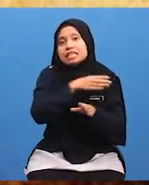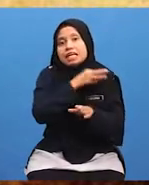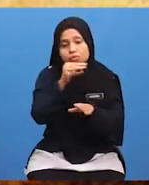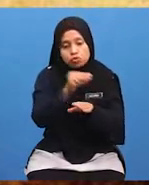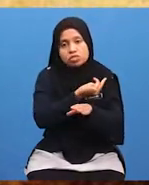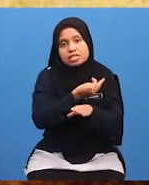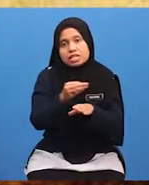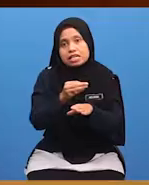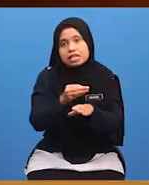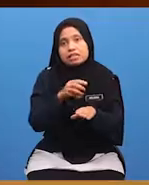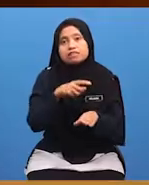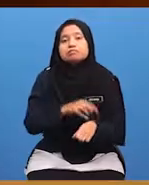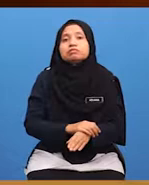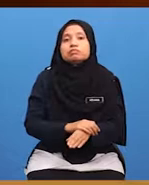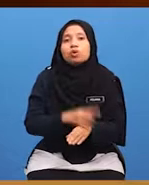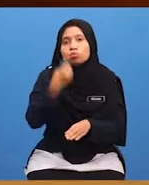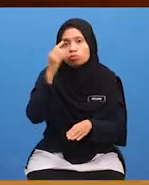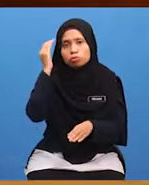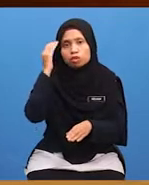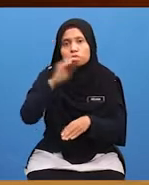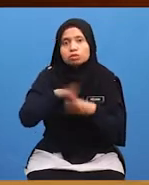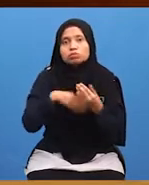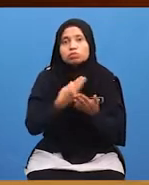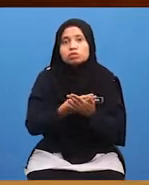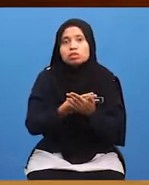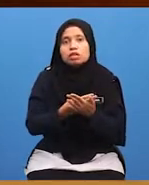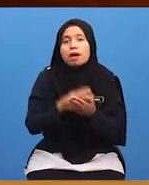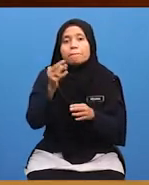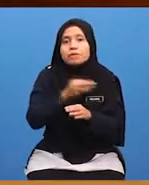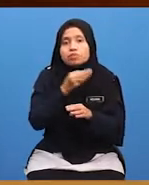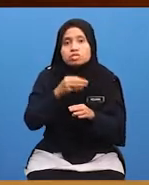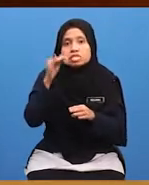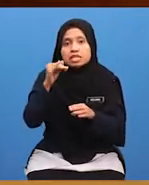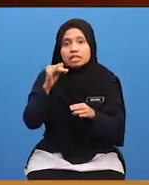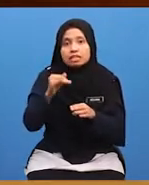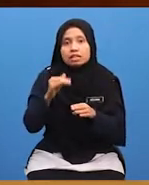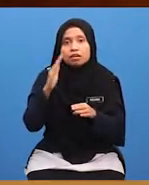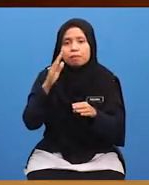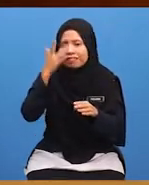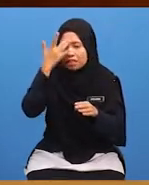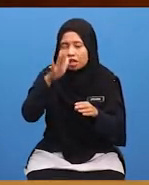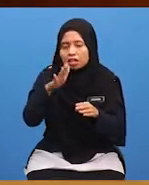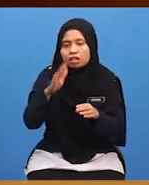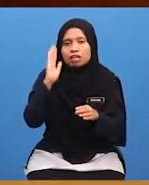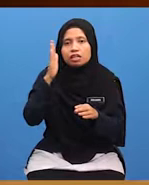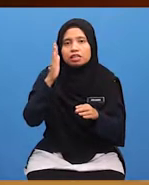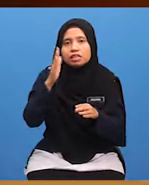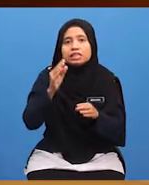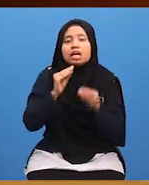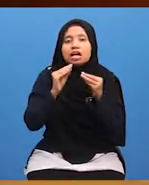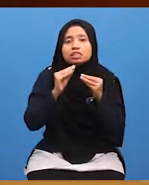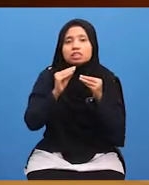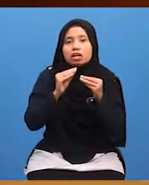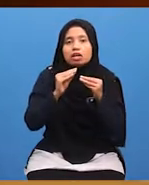dan Madinah. Dan untuk pengetahuan pelajar juga, pemuzik yang diiktiraf akan menjadikan Istana Khalifah sebagai tempat